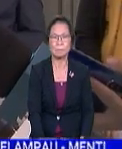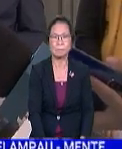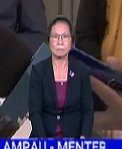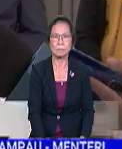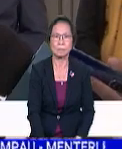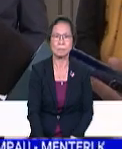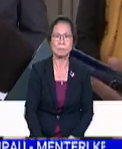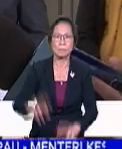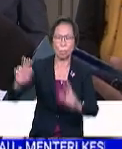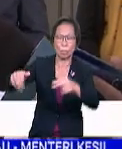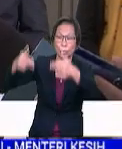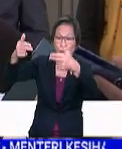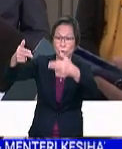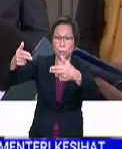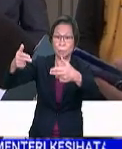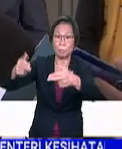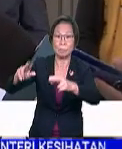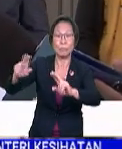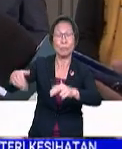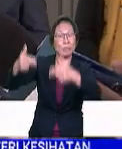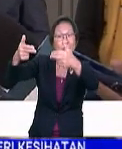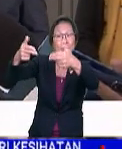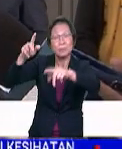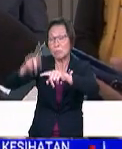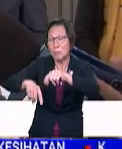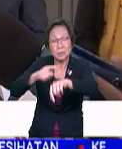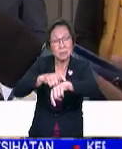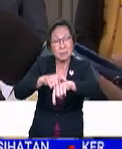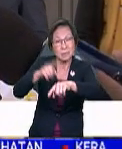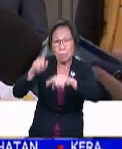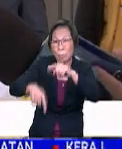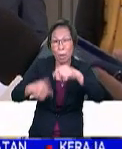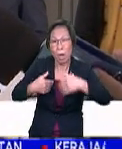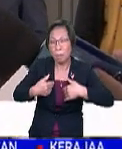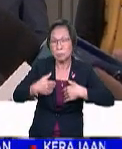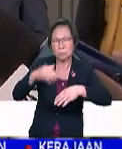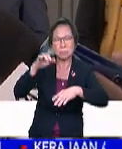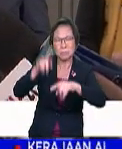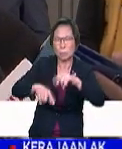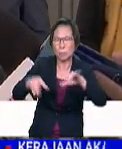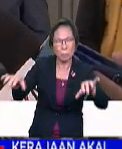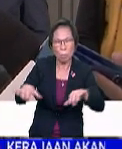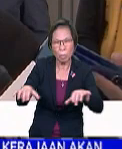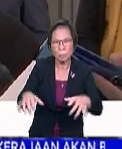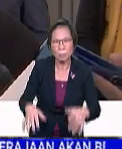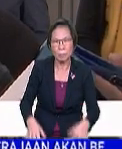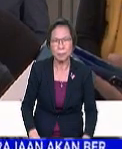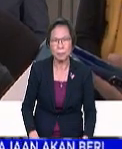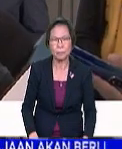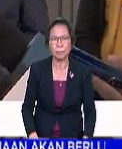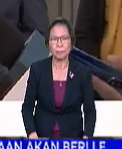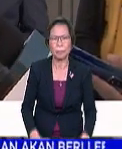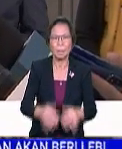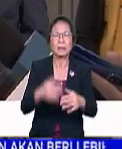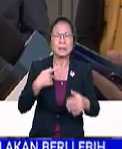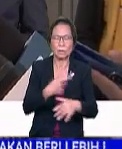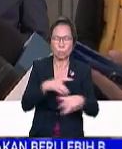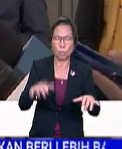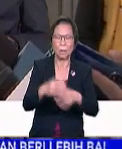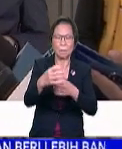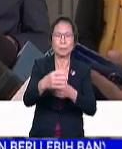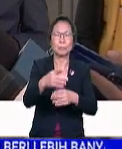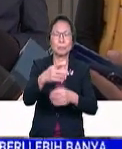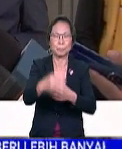Kalau virtual kalau tak boleh buat masa tu tak boleh ada function, kita akan buat di Pejabat Ketua Menteri di